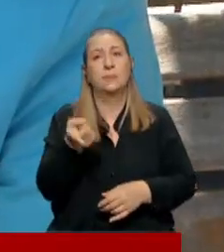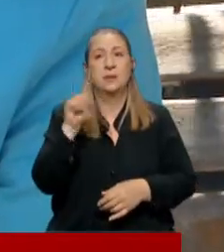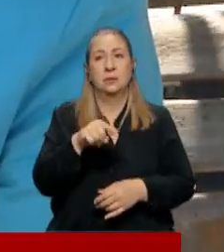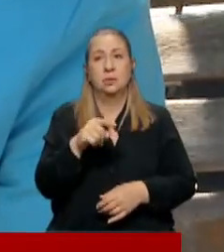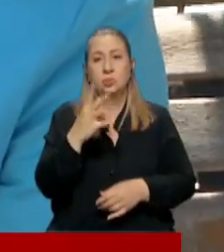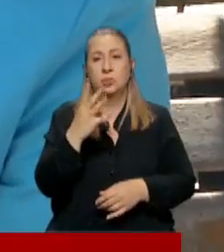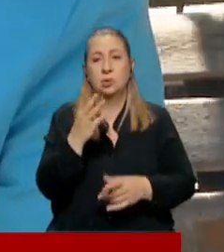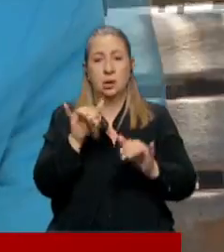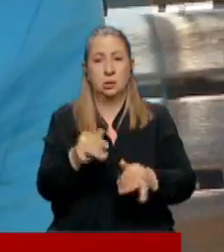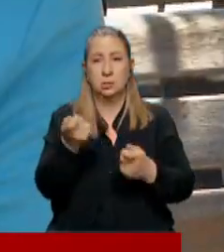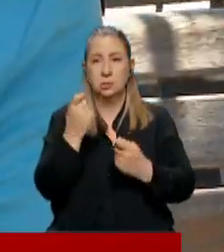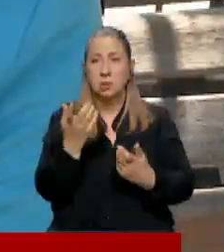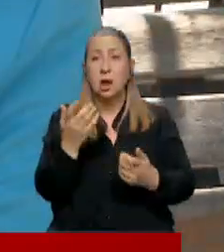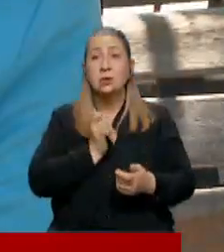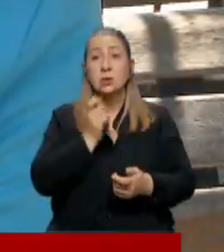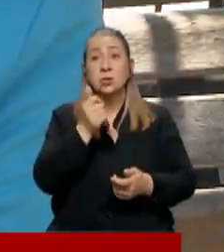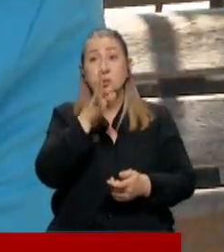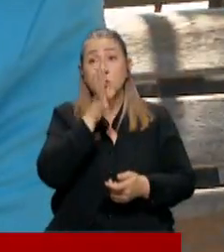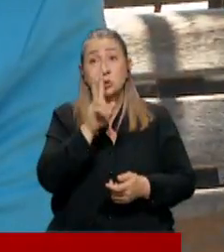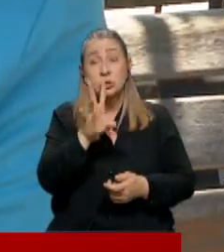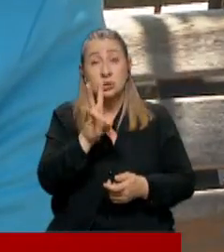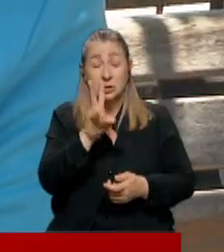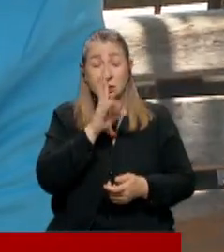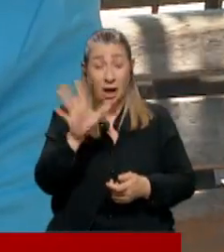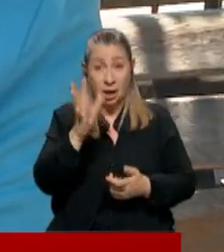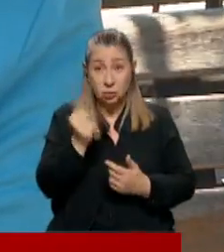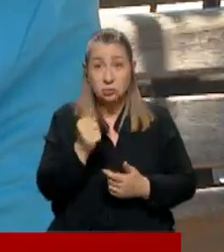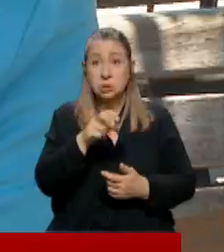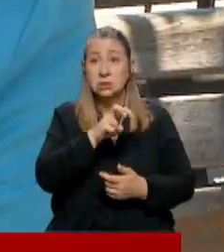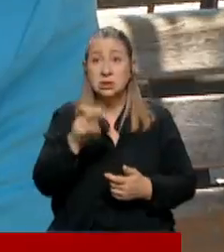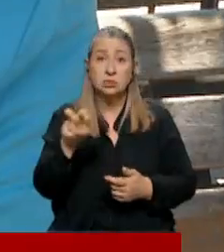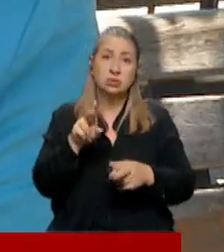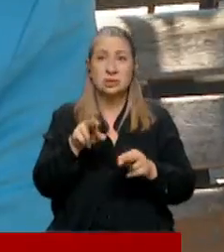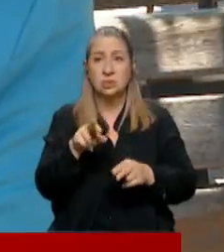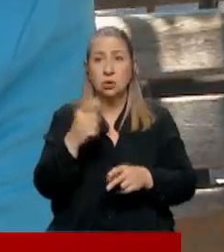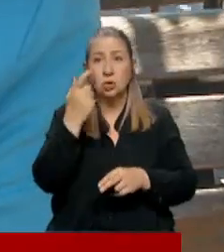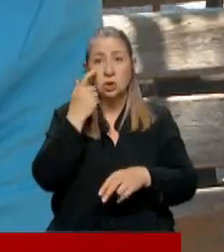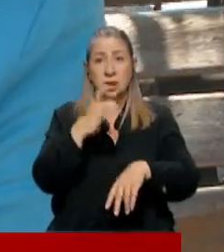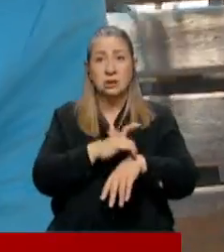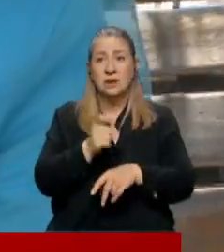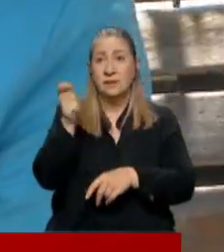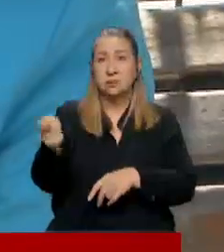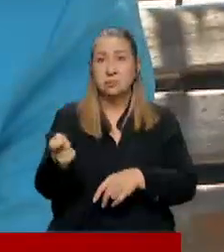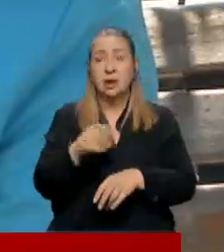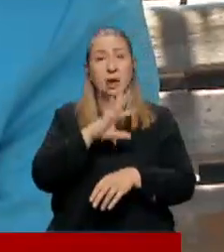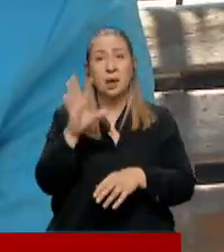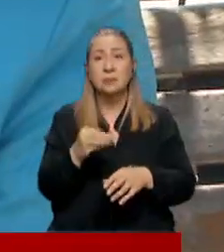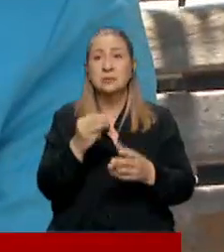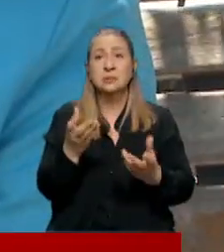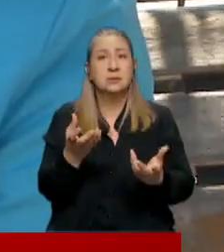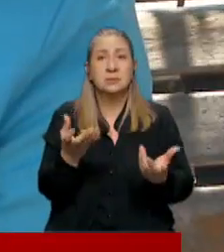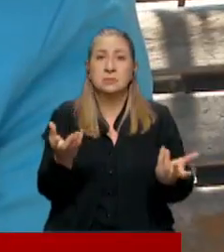daha alın. 4'te arıyorsun, aynı şey. Asgari ücret 4, işte 250 alıyorum. İşte 800'e yakın göz hastanesine verdim. Hepsinden